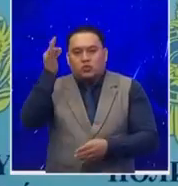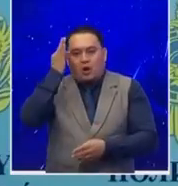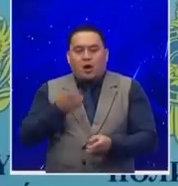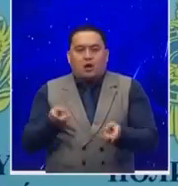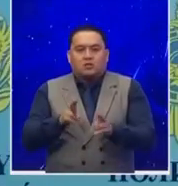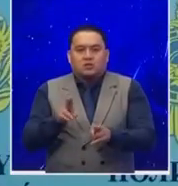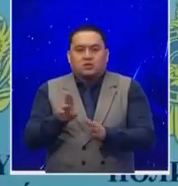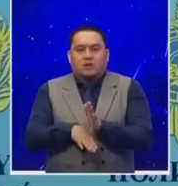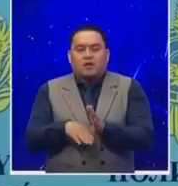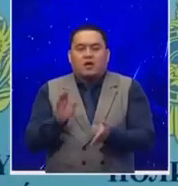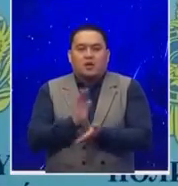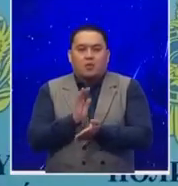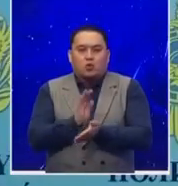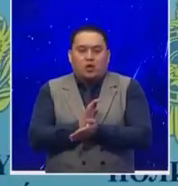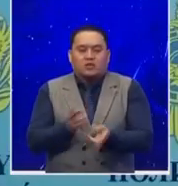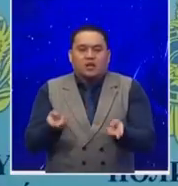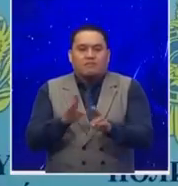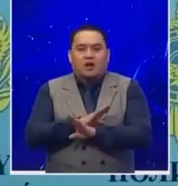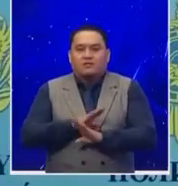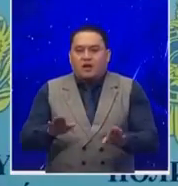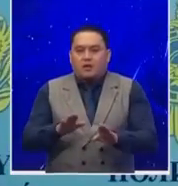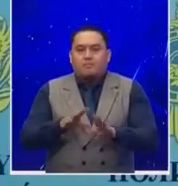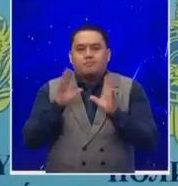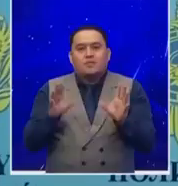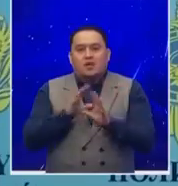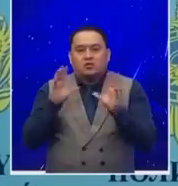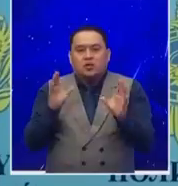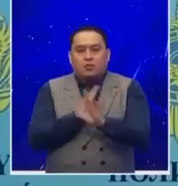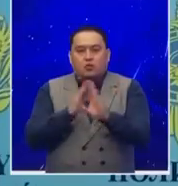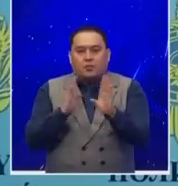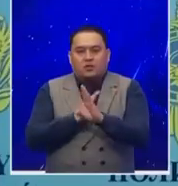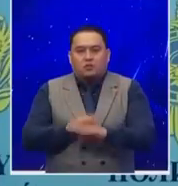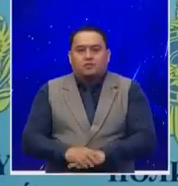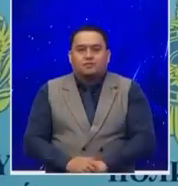оставлять после себя бытовые отходы. Мы призываем к бережной заботе о природе.